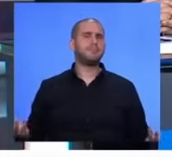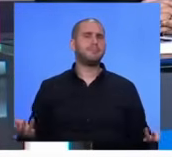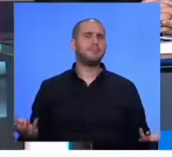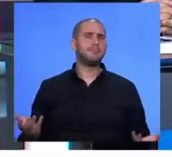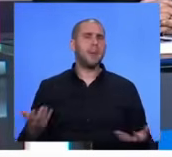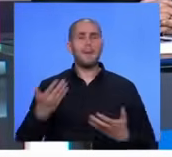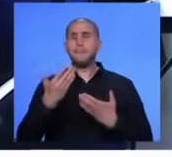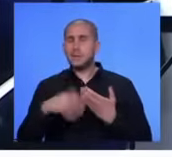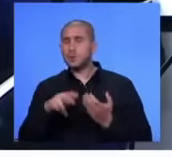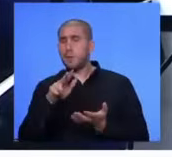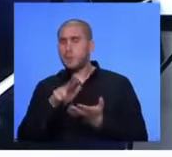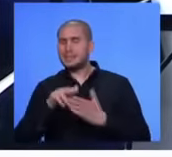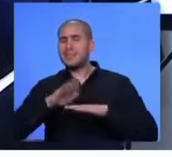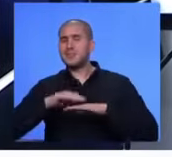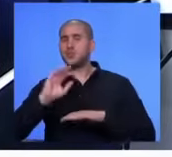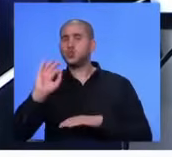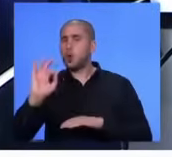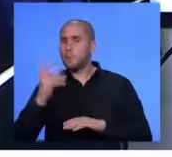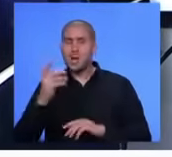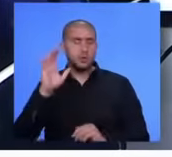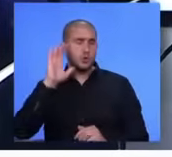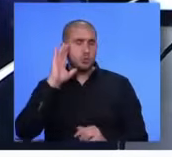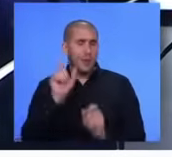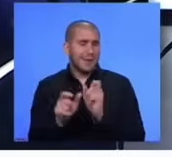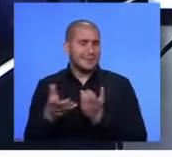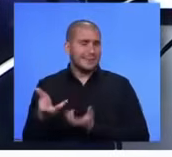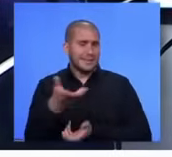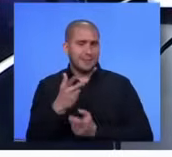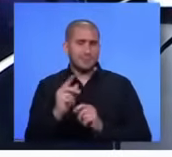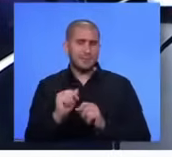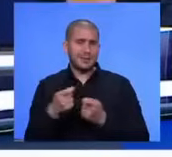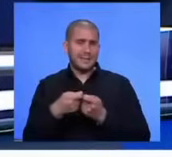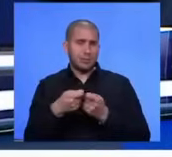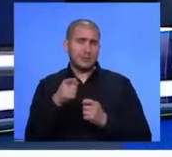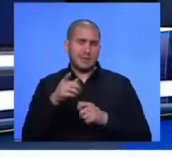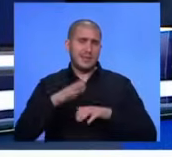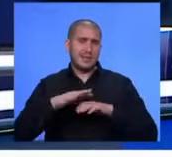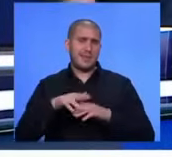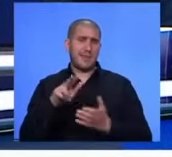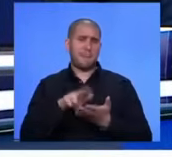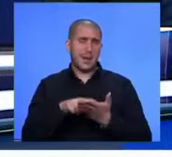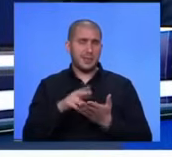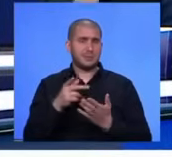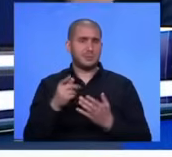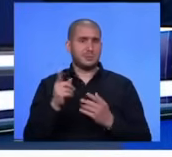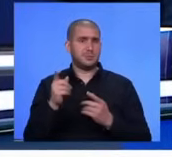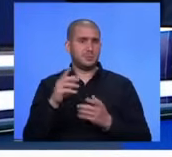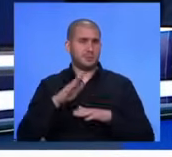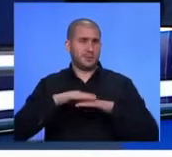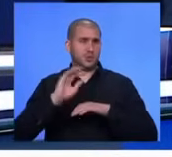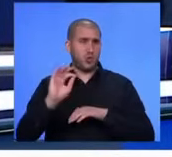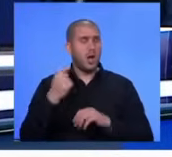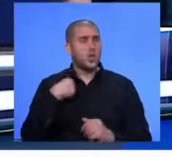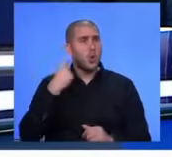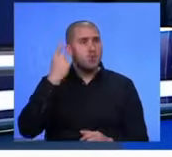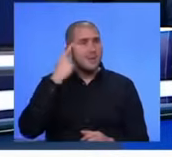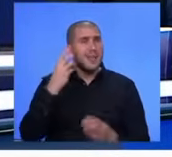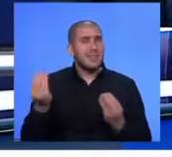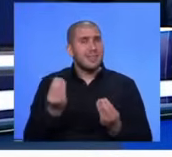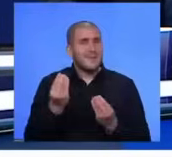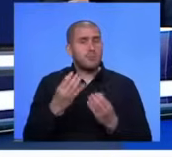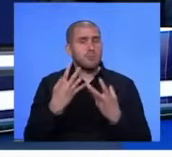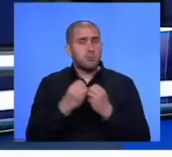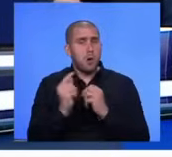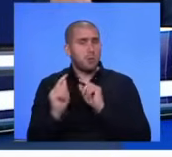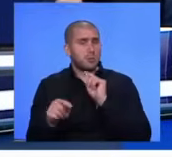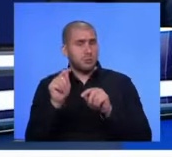בסוף בגץ תפקידו בעצם זה לשמוע את האזרחים, את אותם ארגונים. זה תפקידו כבגץ, בשבטו כבגץ. ואני חושב שהדבר הזה שמשפחות